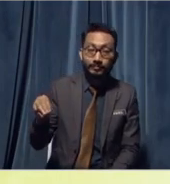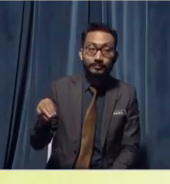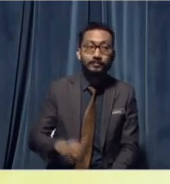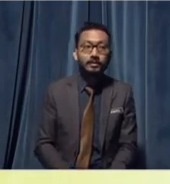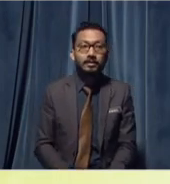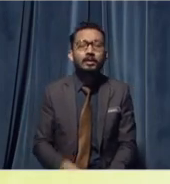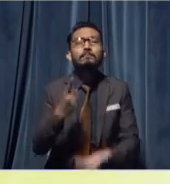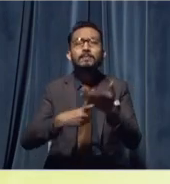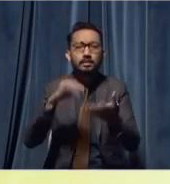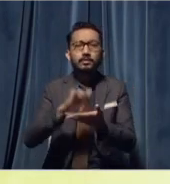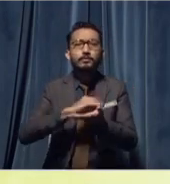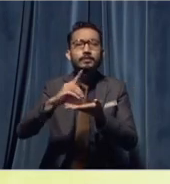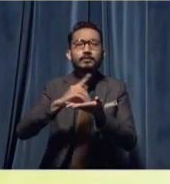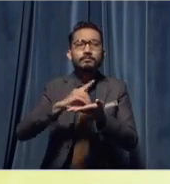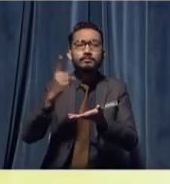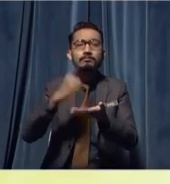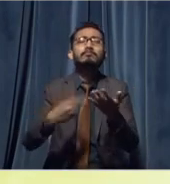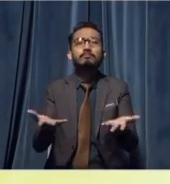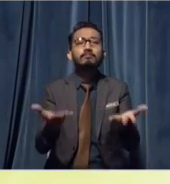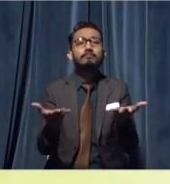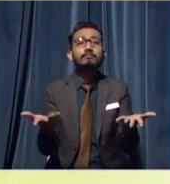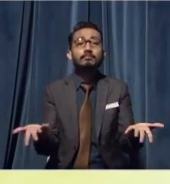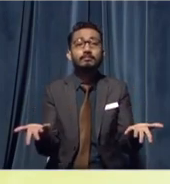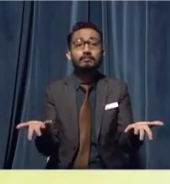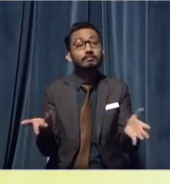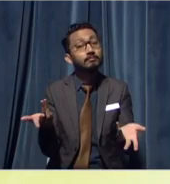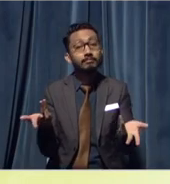Murid-murid, apa itu deterjen sebenarnya?